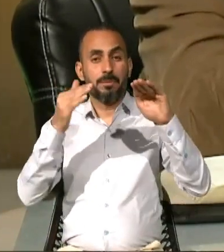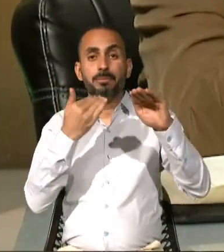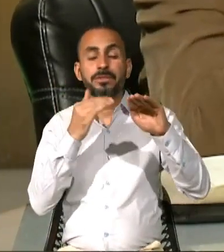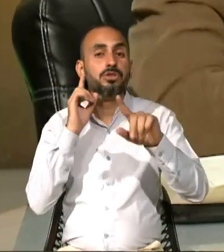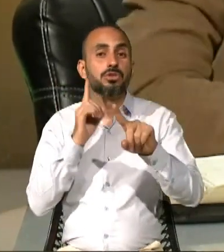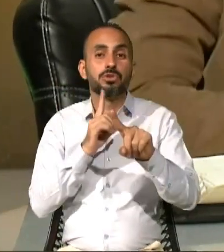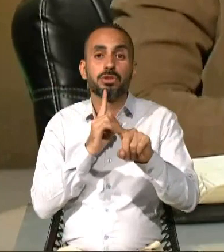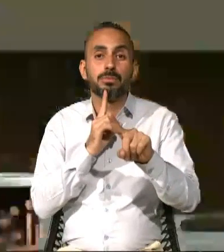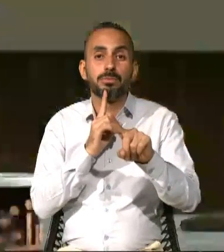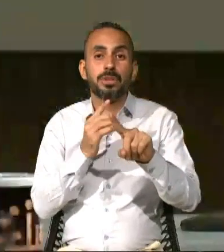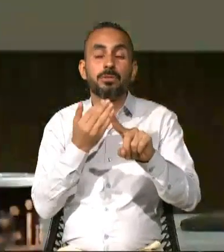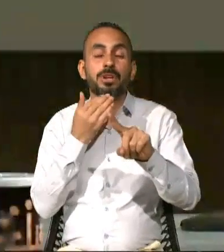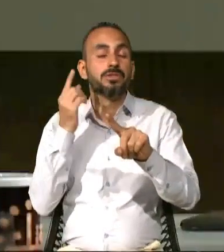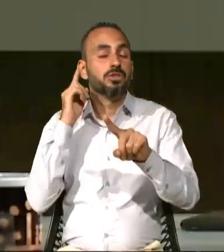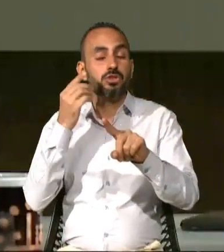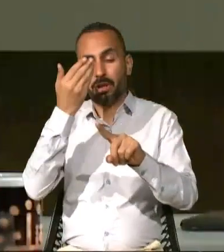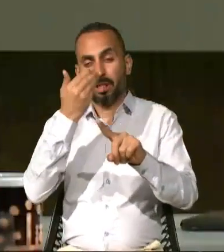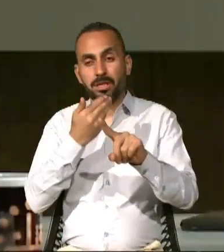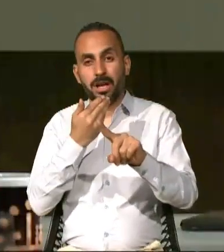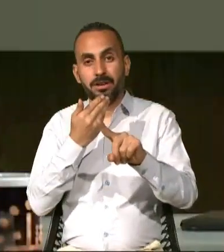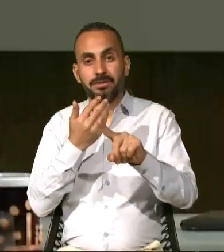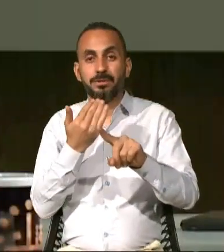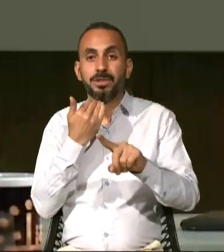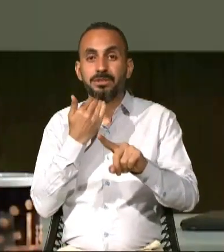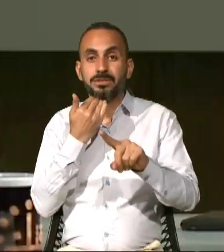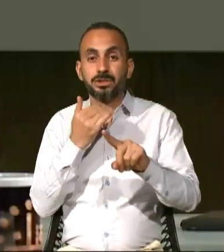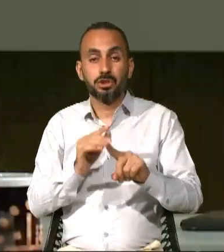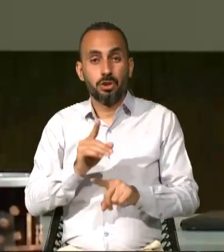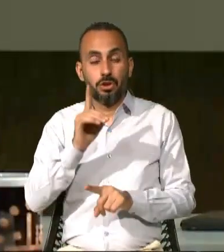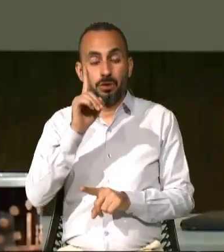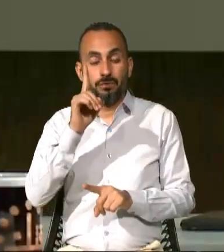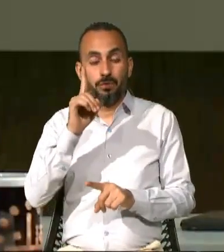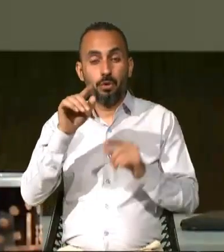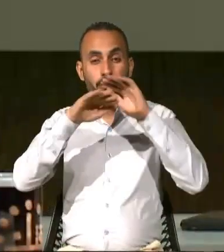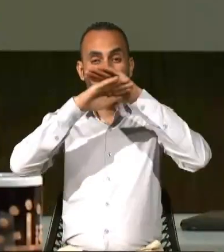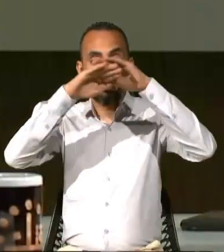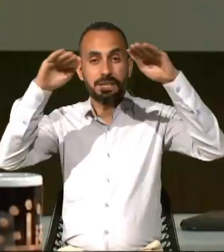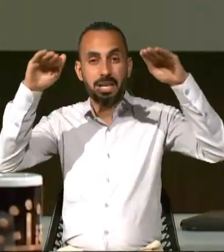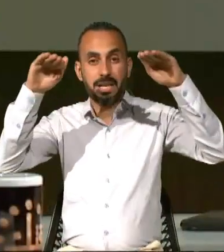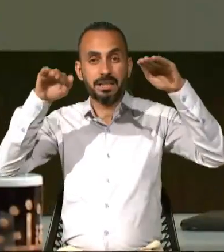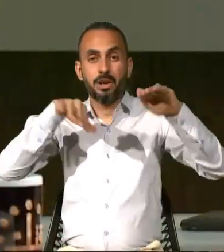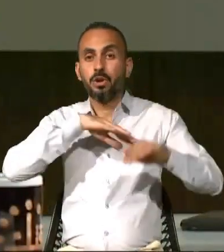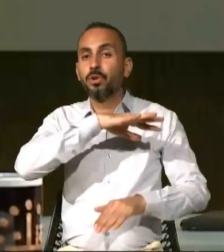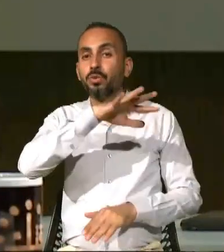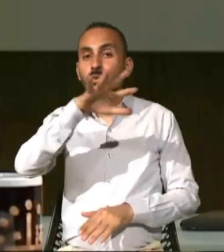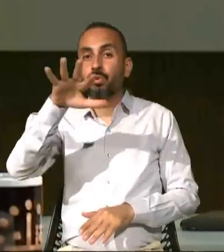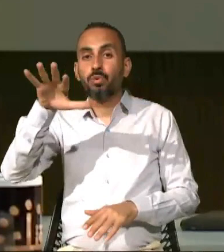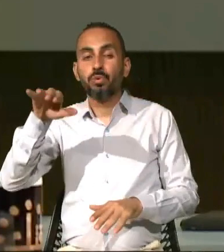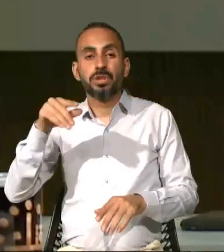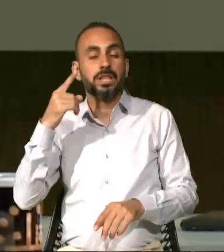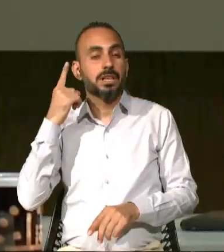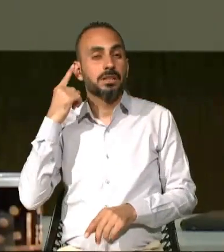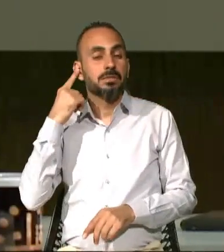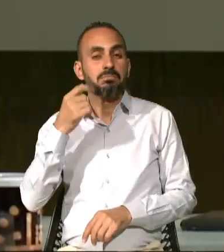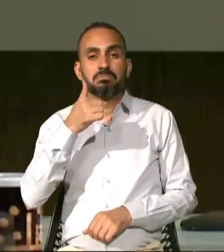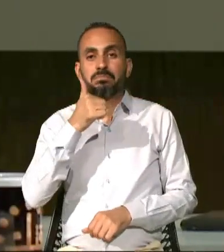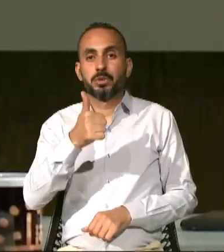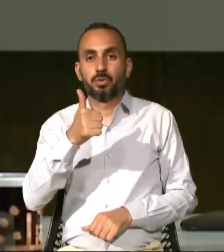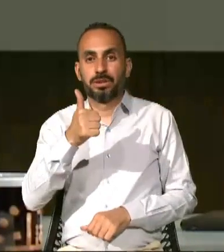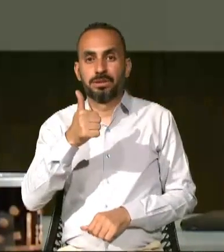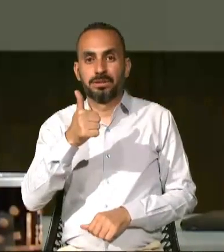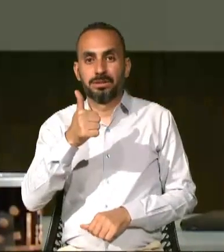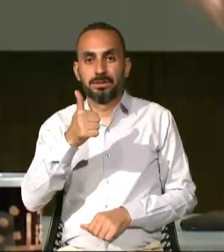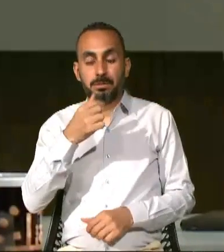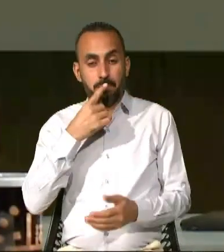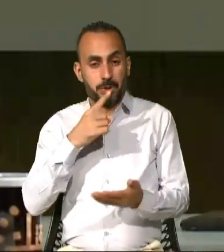ضعيف السمع، لكن في الأبدية ربنا هيرد لهم سمعهم. يعني بشرة طيبة بصراحة.